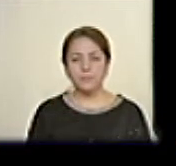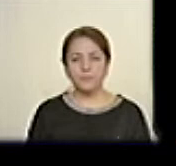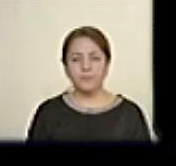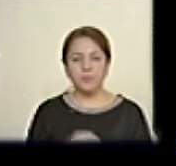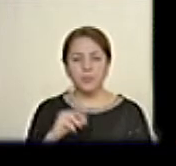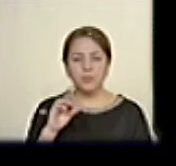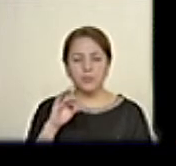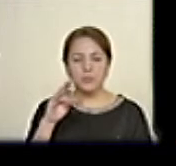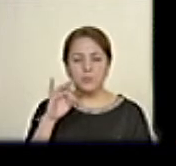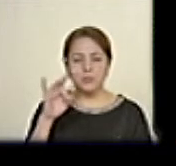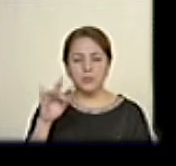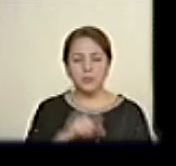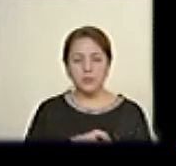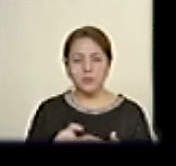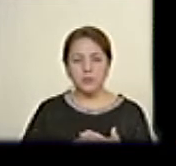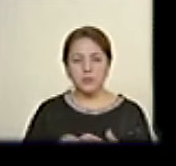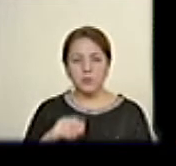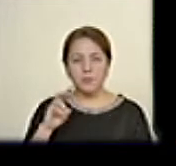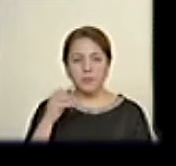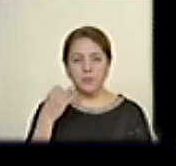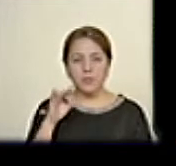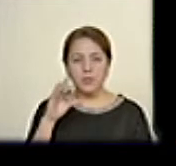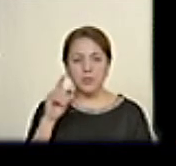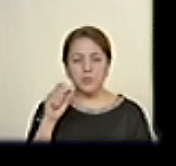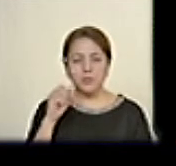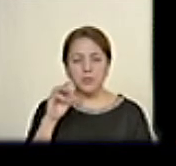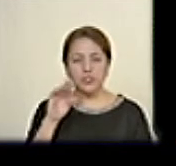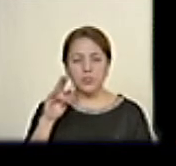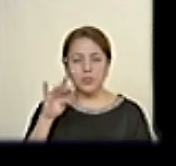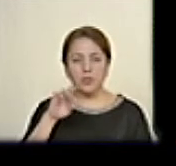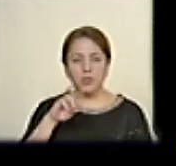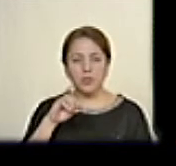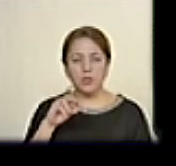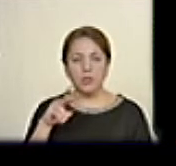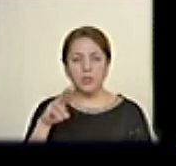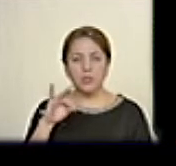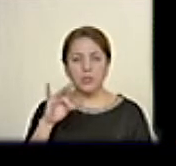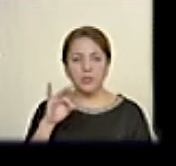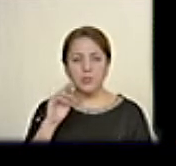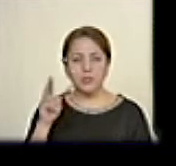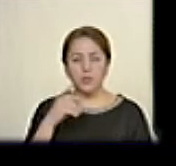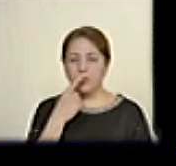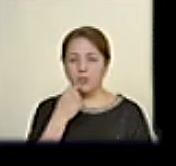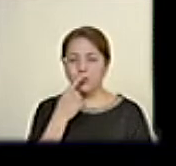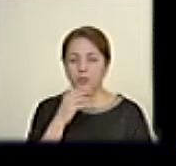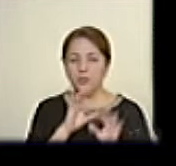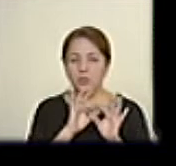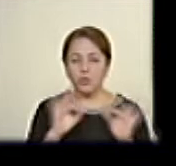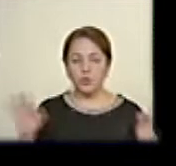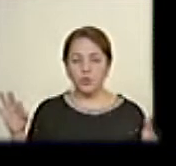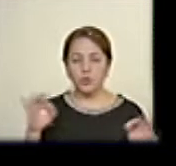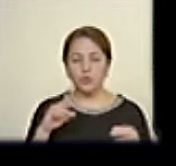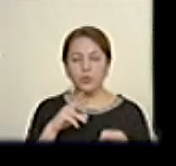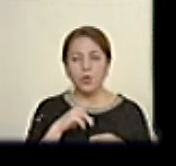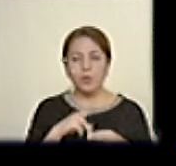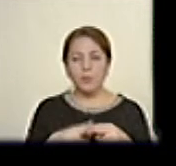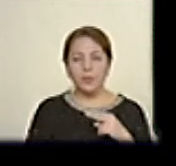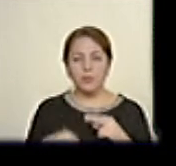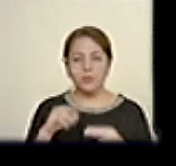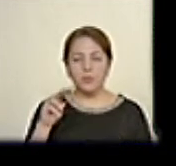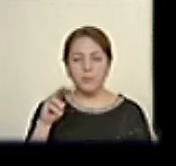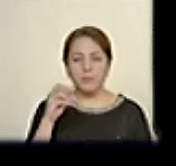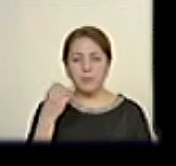Жанр стихотворения – пейзажная лирика. Красной нитью проходит пейзажная лирика через